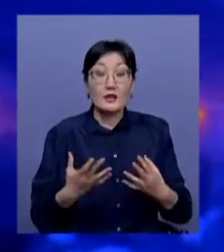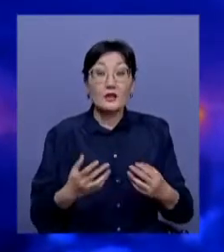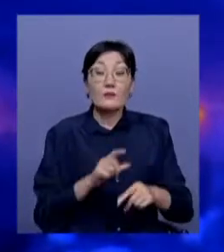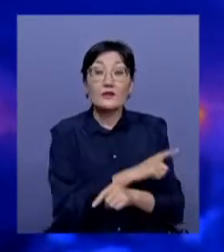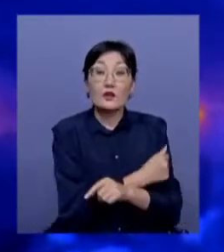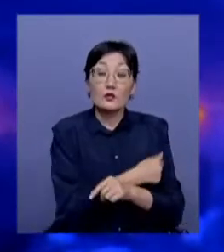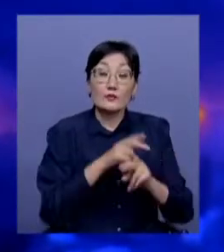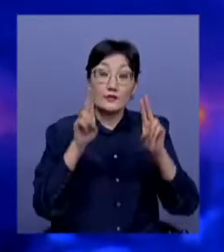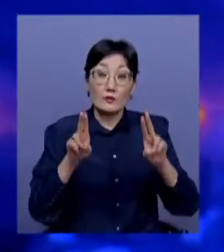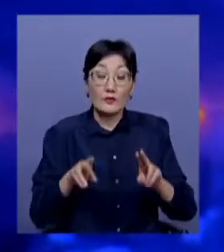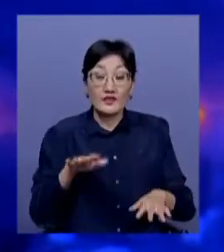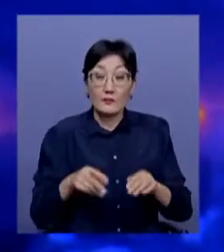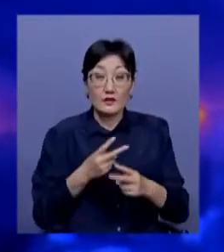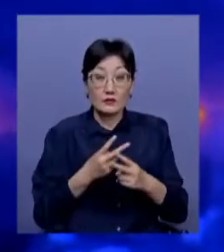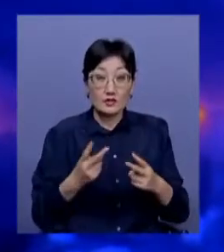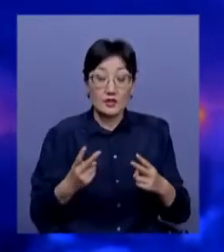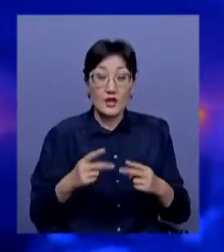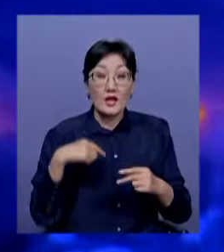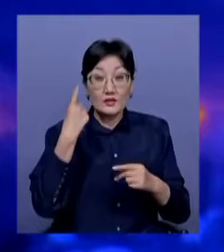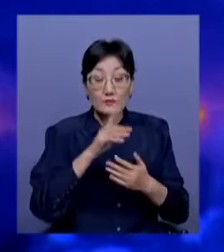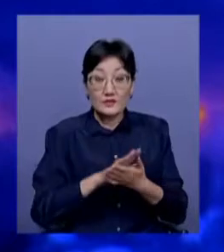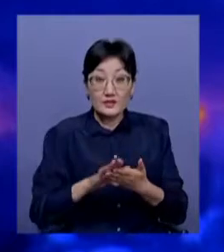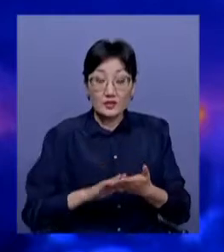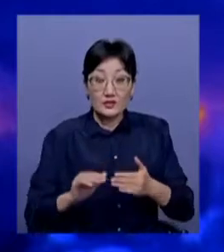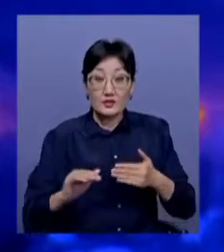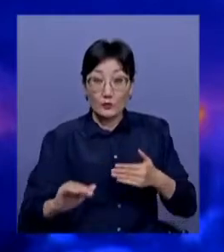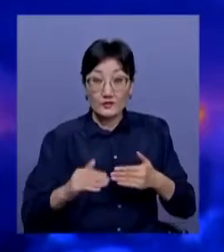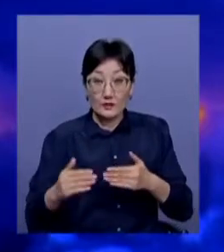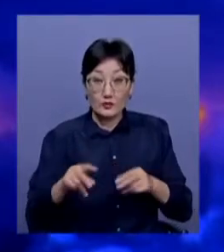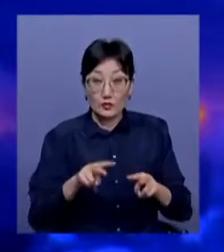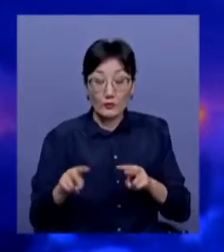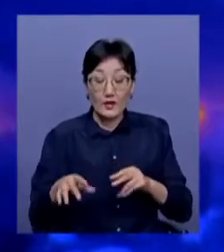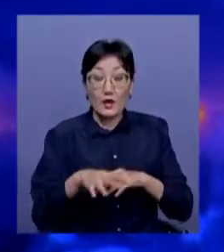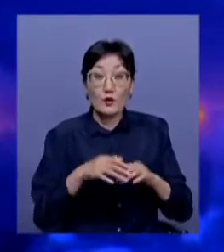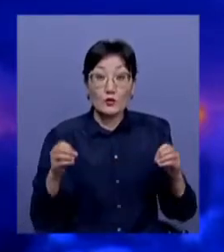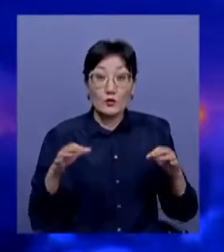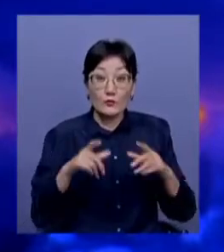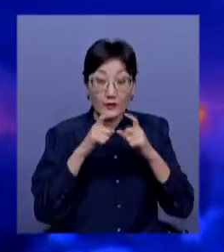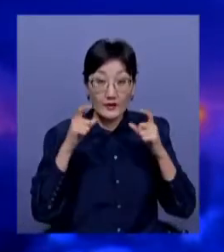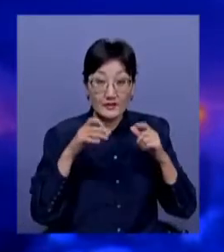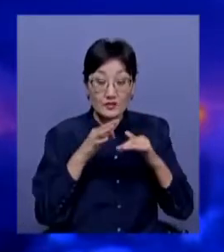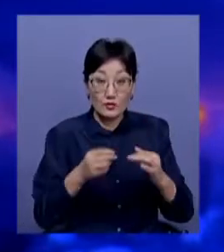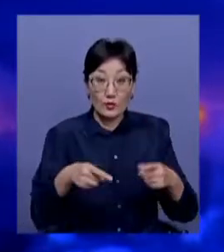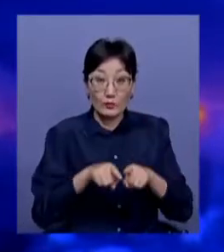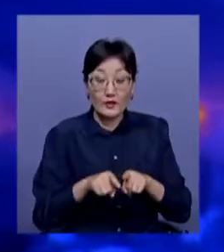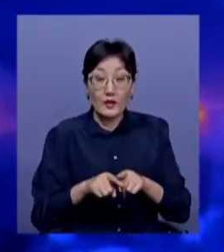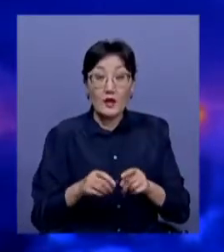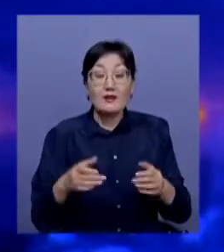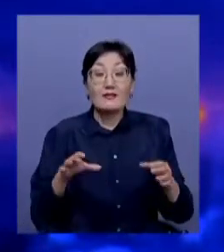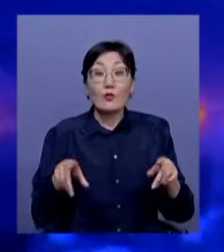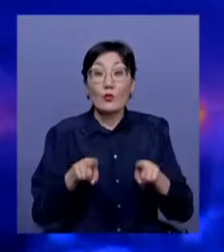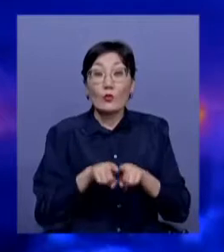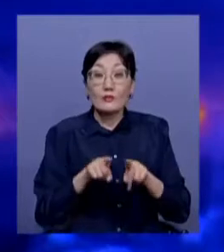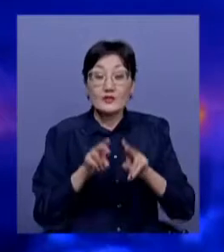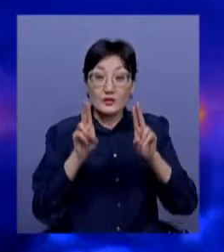карантин шараларына немқұрайлы қарамайық. Жеке гигиена, арақашықтықты сақтау, көпшілік жерлерде маска тағу сынды баршаға ортақ